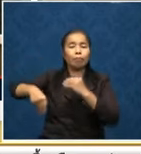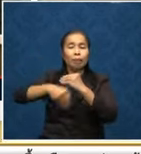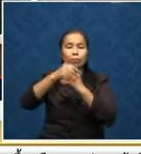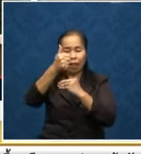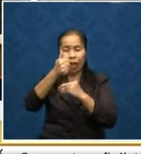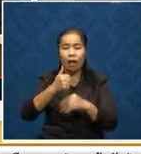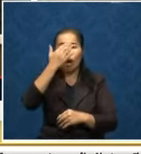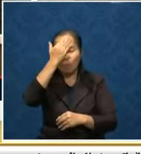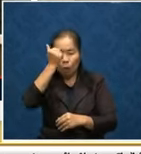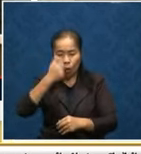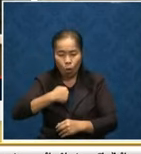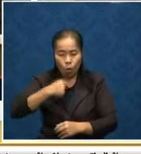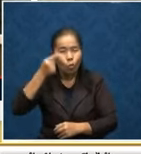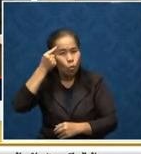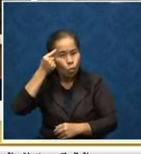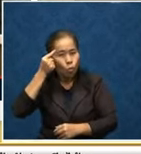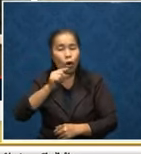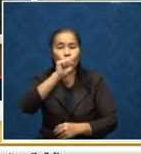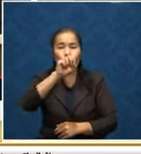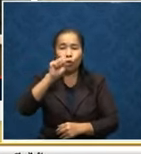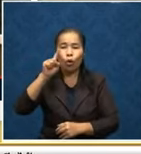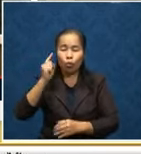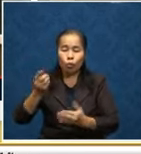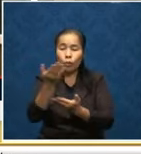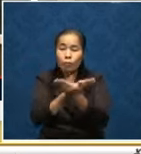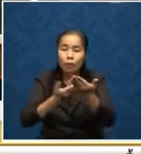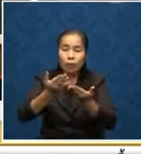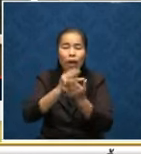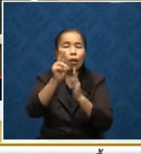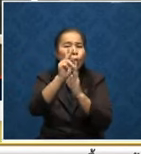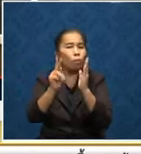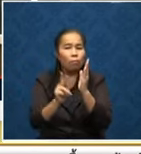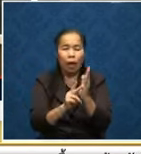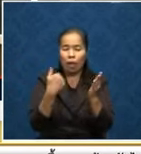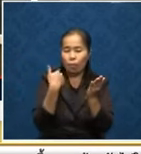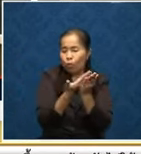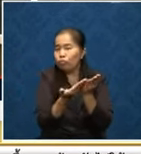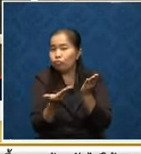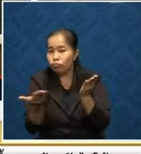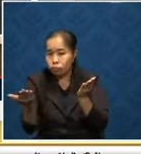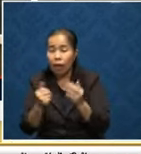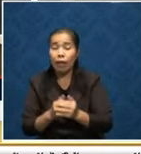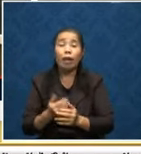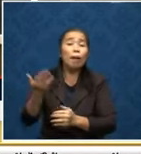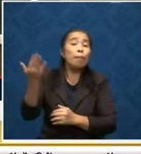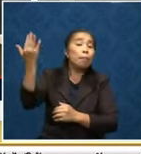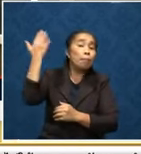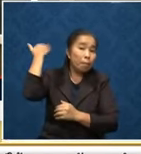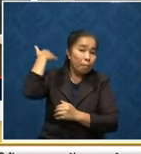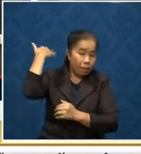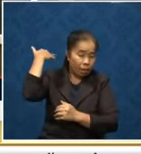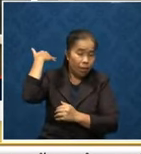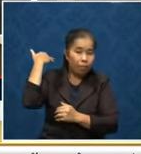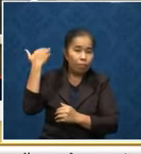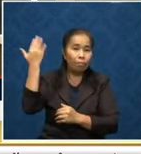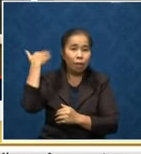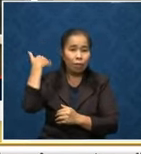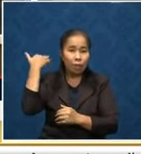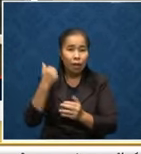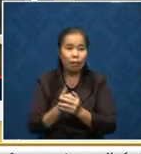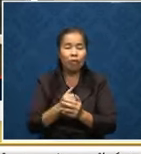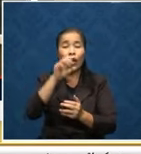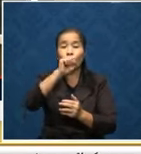าสภาแห่งนี้ต้องพิจารณากฎหมายหลายฉบับและสมัยที่ผ่านมาในสมาชิกสภาผู้แทนราษฎรชุด